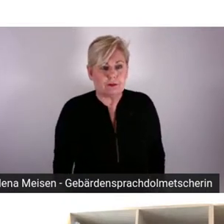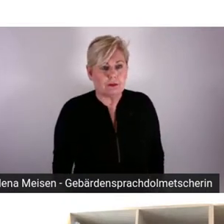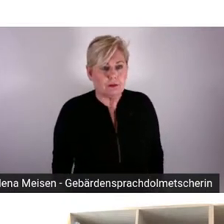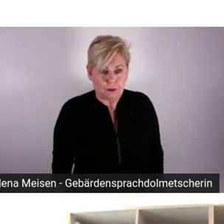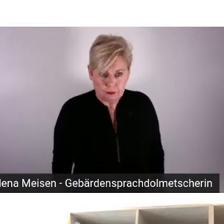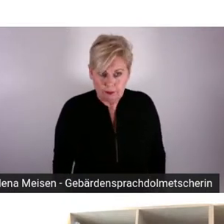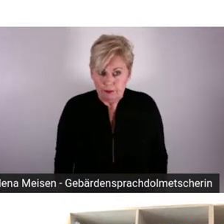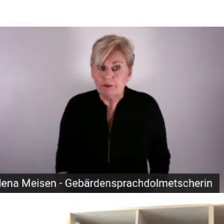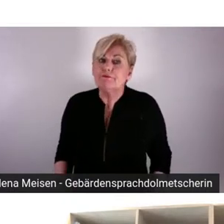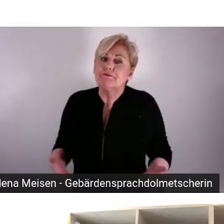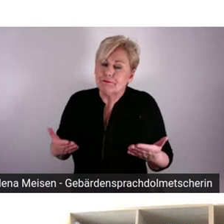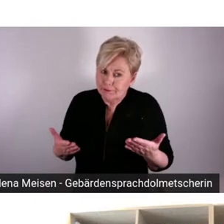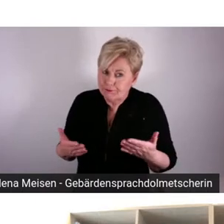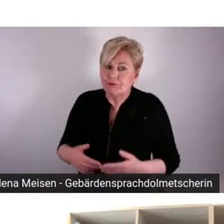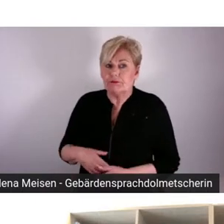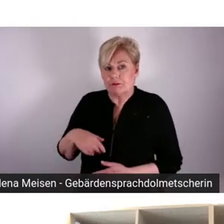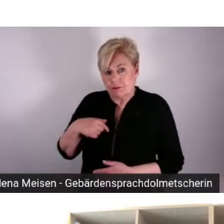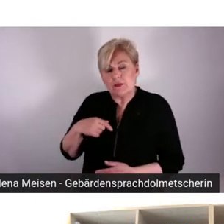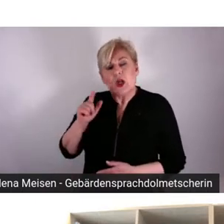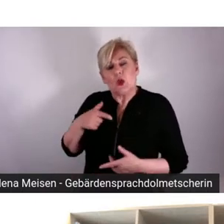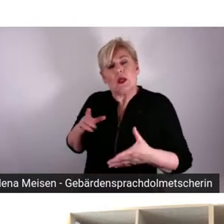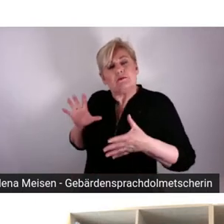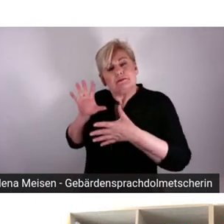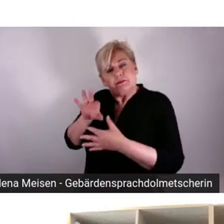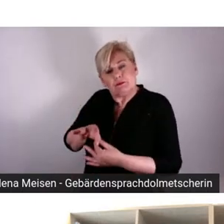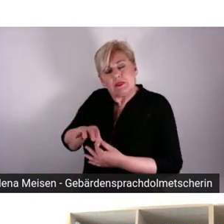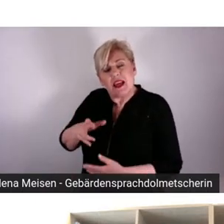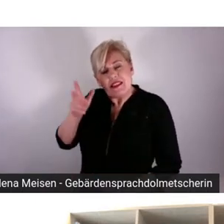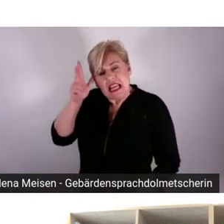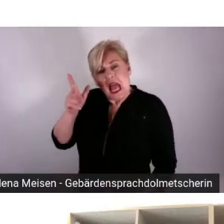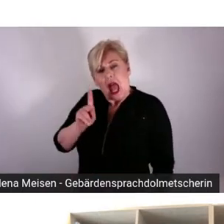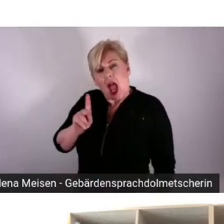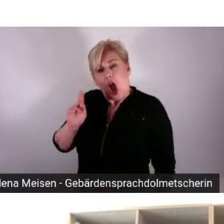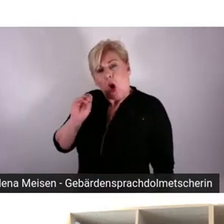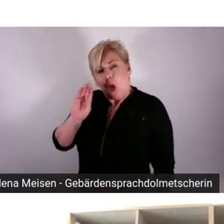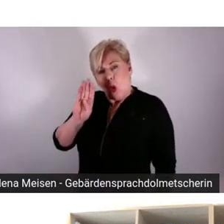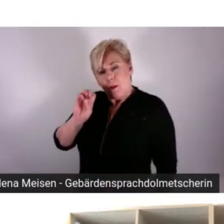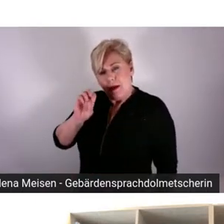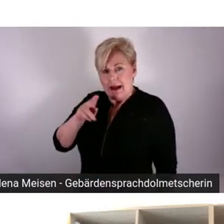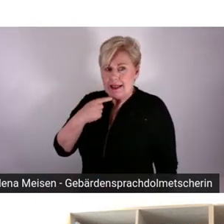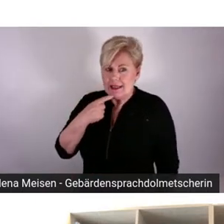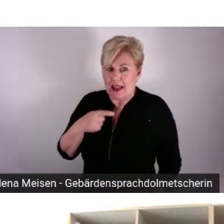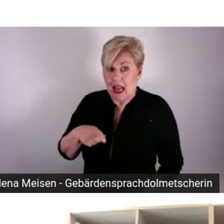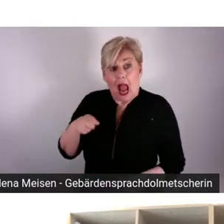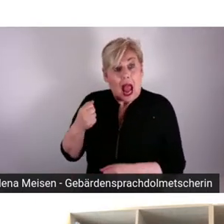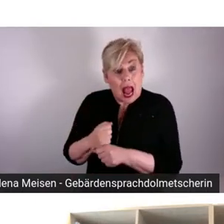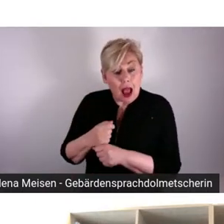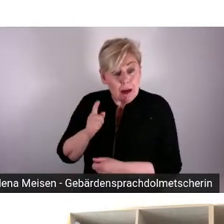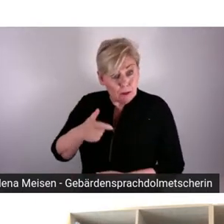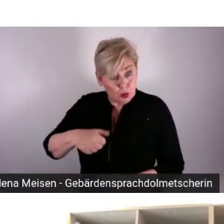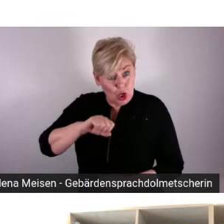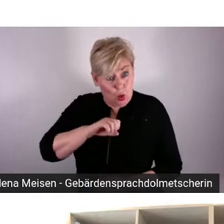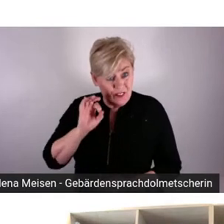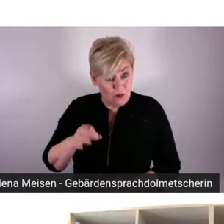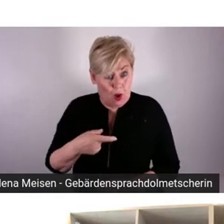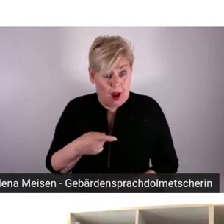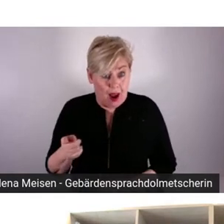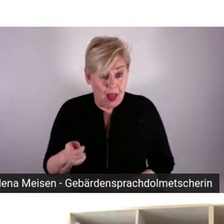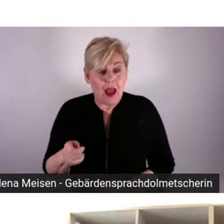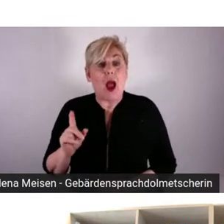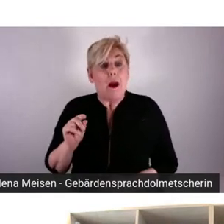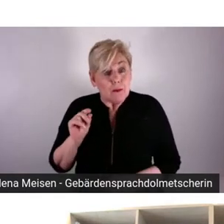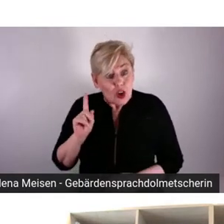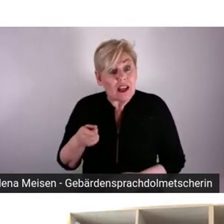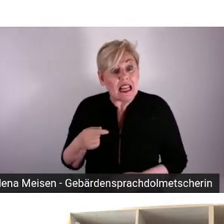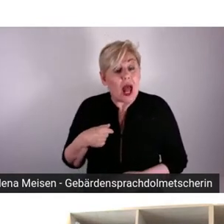Zum einen, um kurz noch an dem anzuknüpfen, was Herr Kober gesagt hat, wenn wir sagen, Arbeit muss sich für alle lohnen, dann müssen wir ja auch insbesondere gegen den